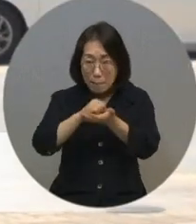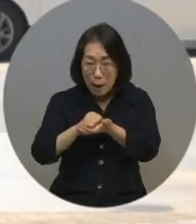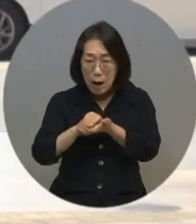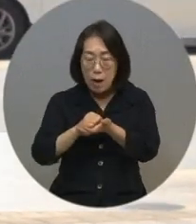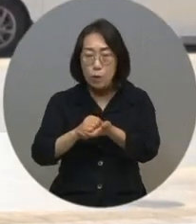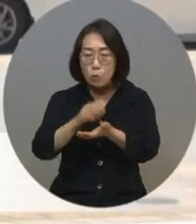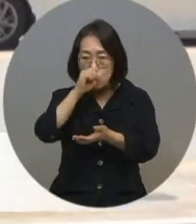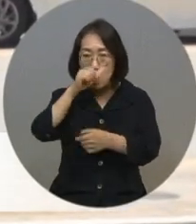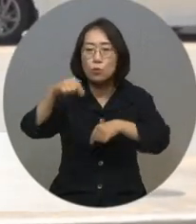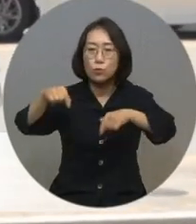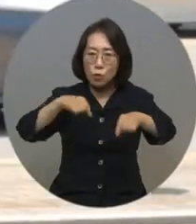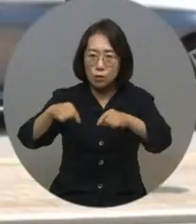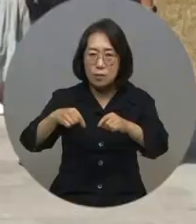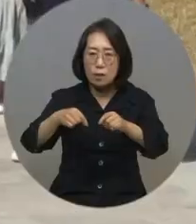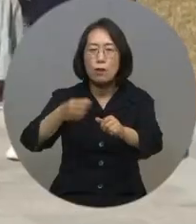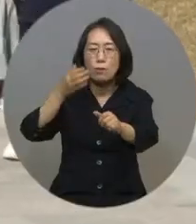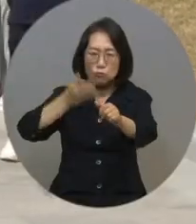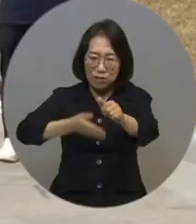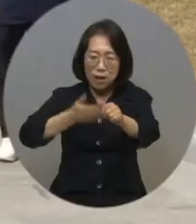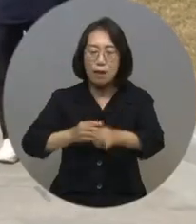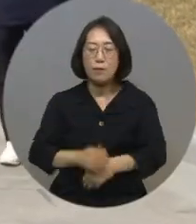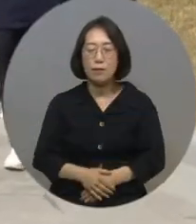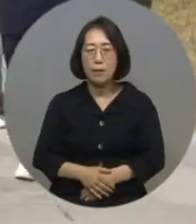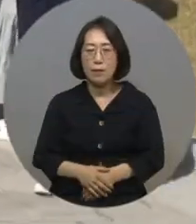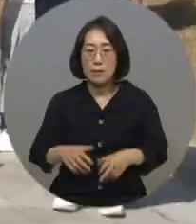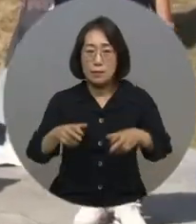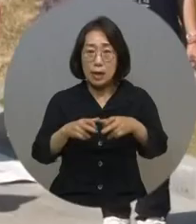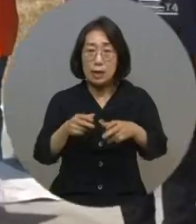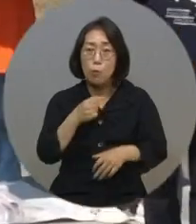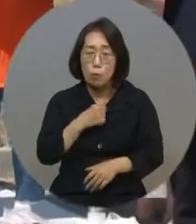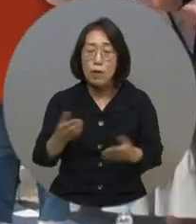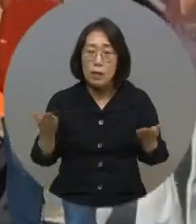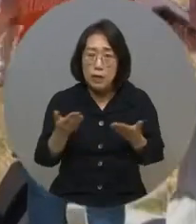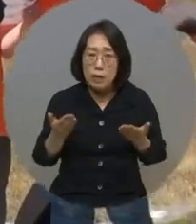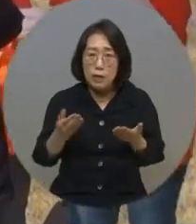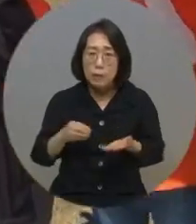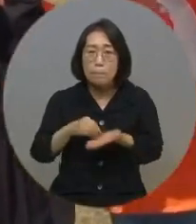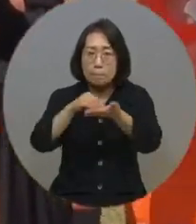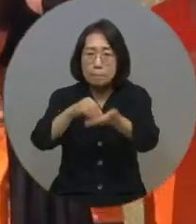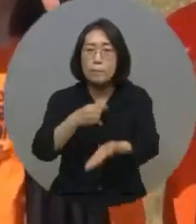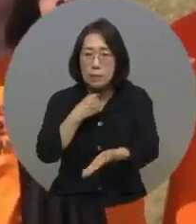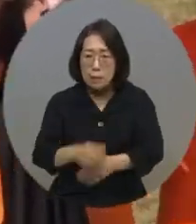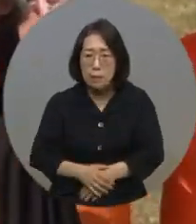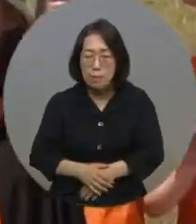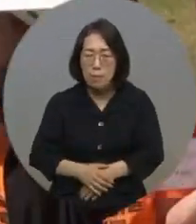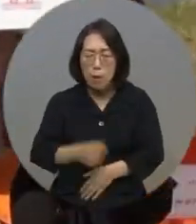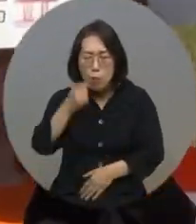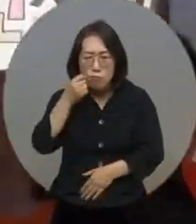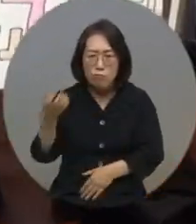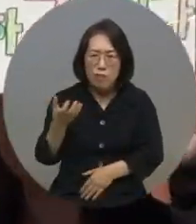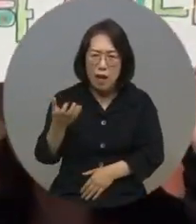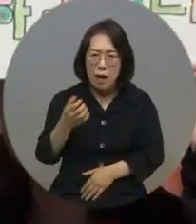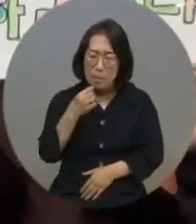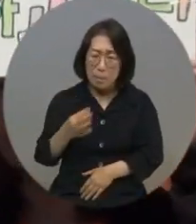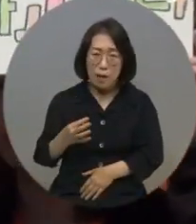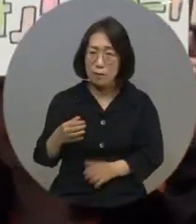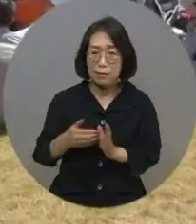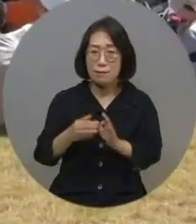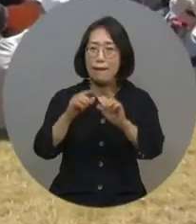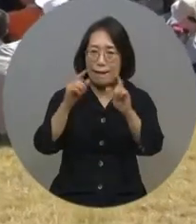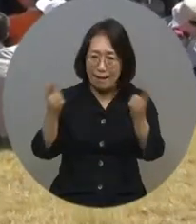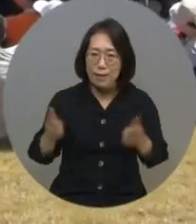이어주기를 간절히 부탁을 드리겠습니다. 장애인들은 원합니다. 일하고 싶어 합니다. 동정과 시혜의 눈길은 원하지